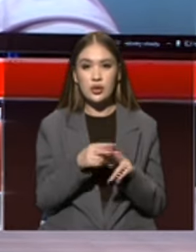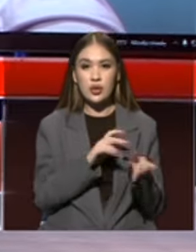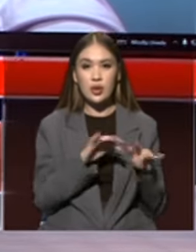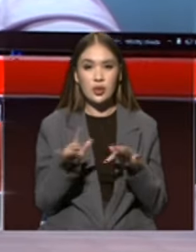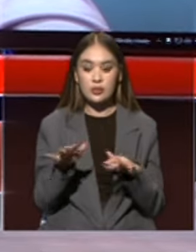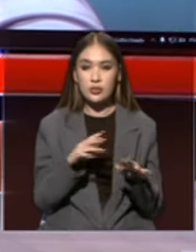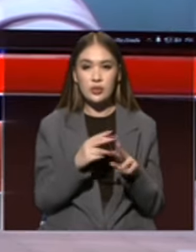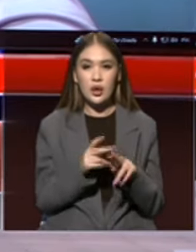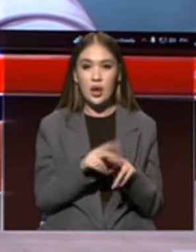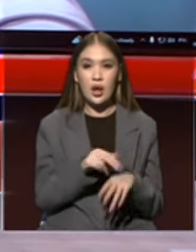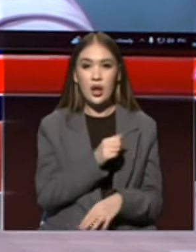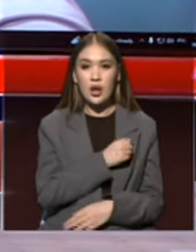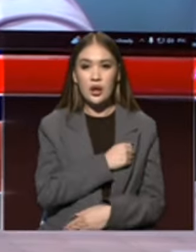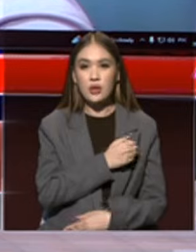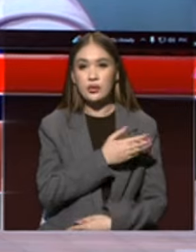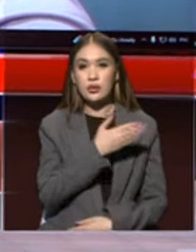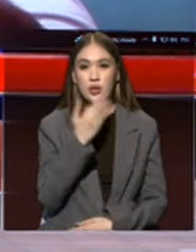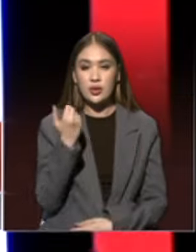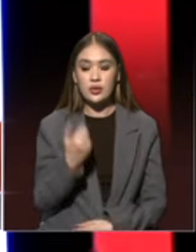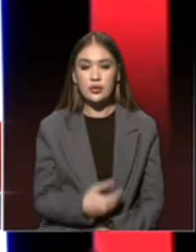ешқашан аянып қалмайтын айдамын.